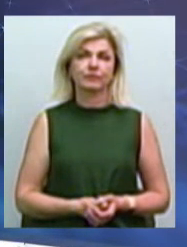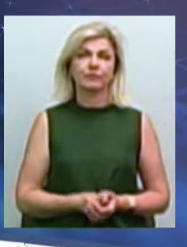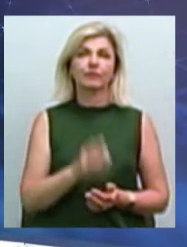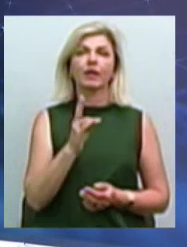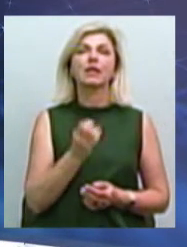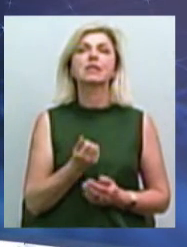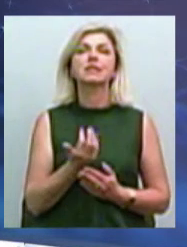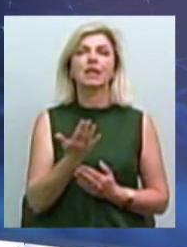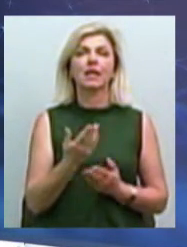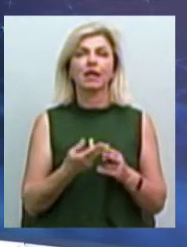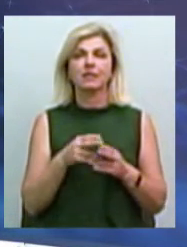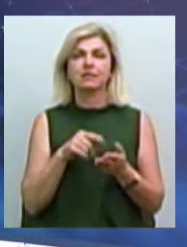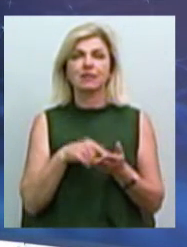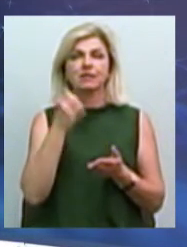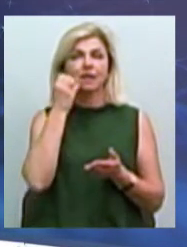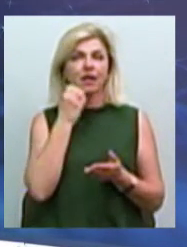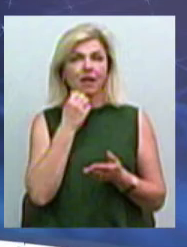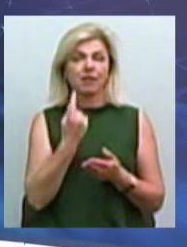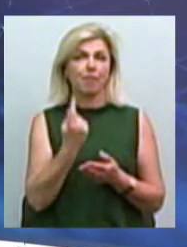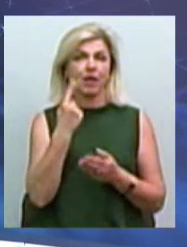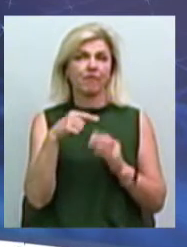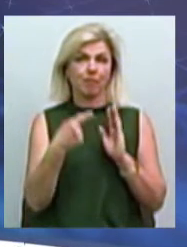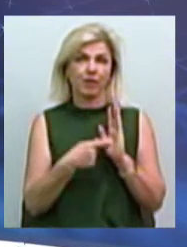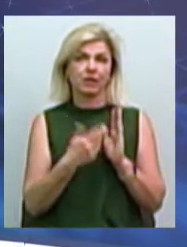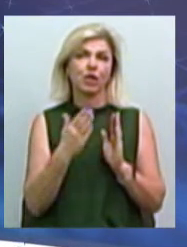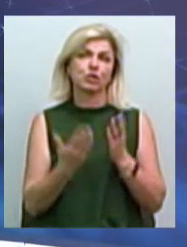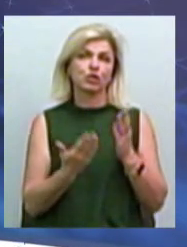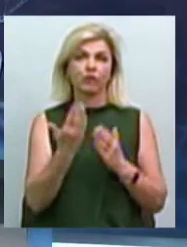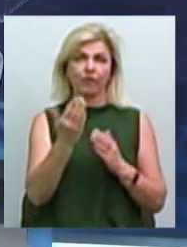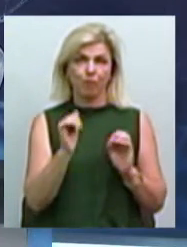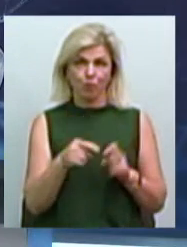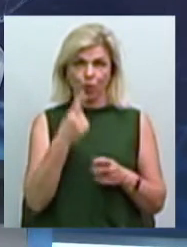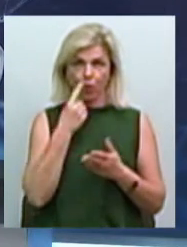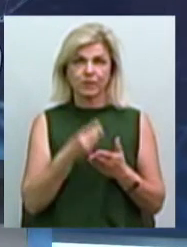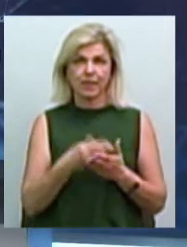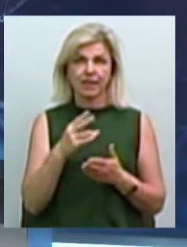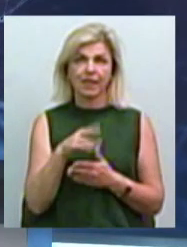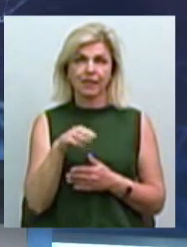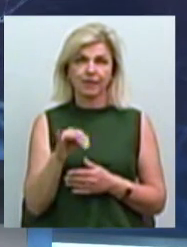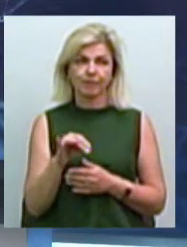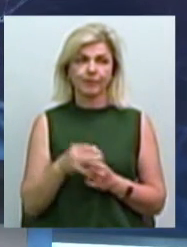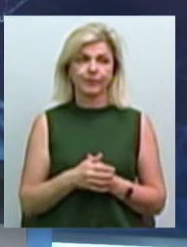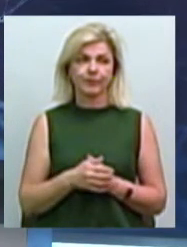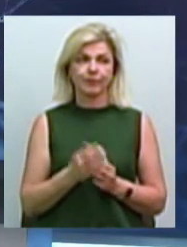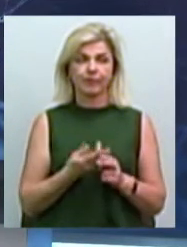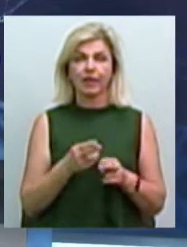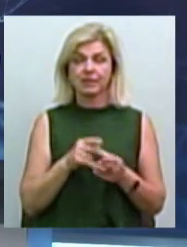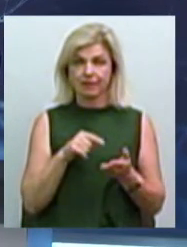Наскільки він застарів, це перше запитання, чи можете ви оцінити? Ось цей закон – це одна із